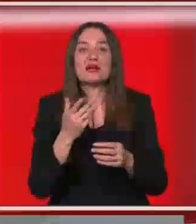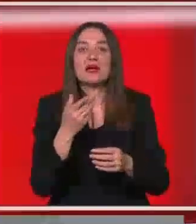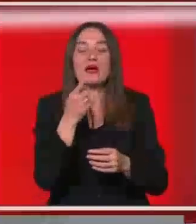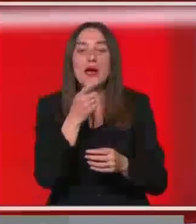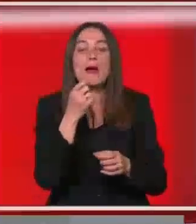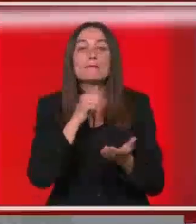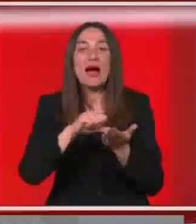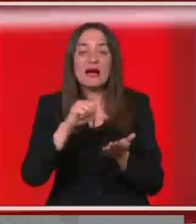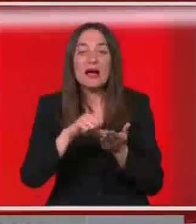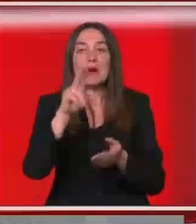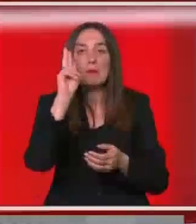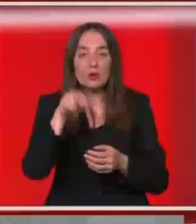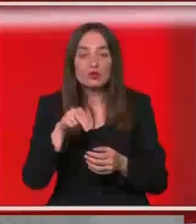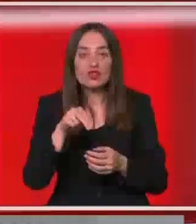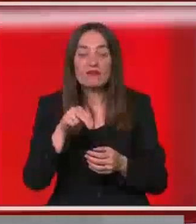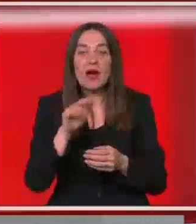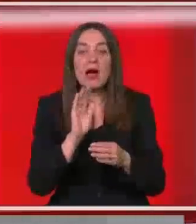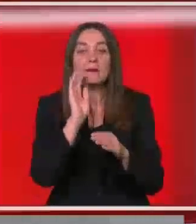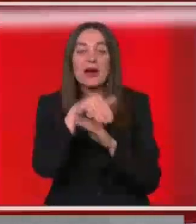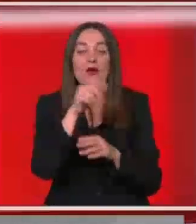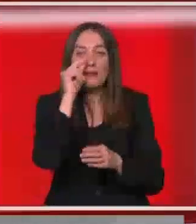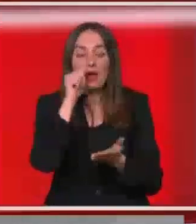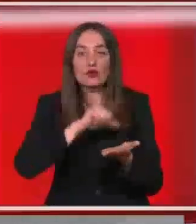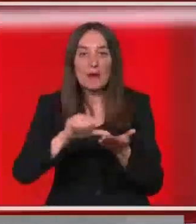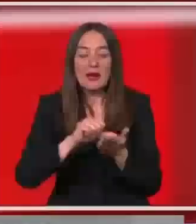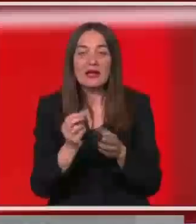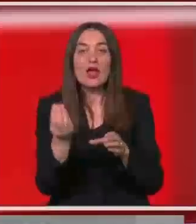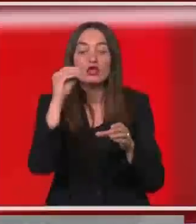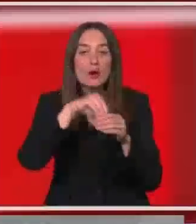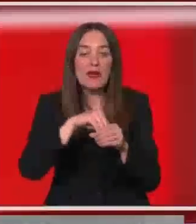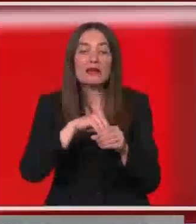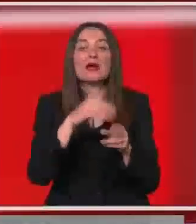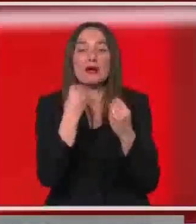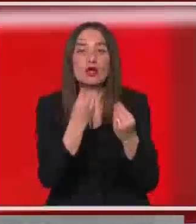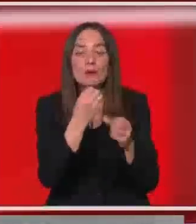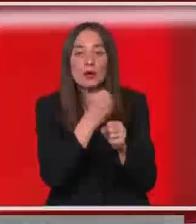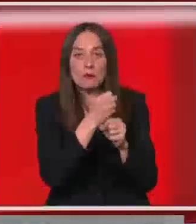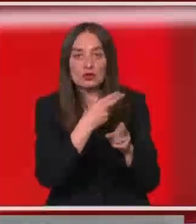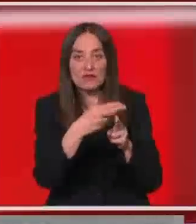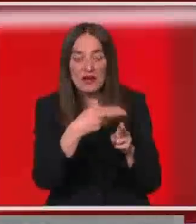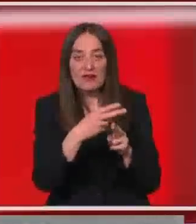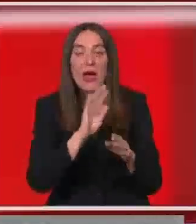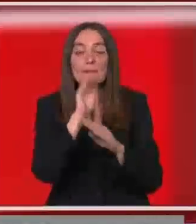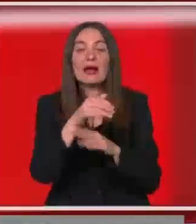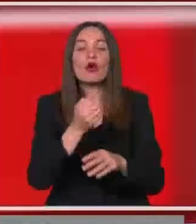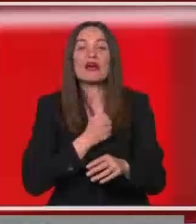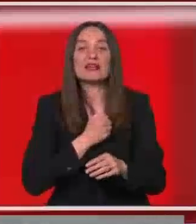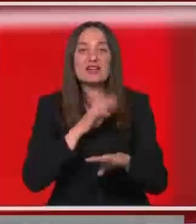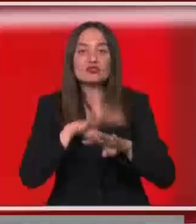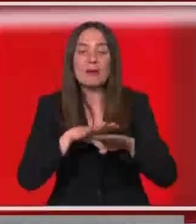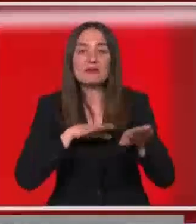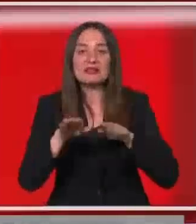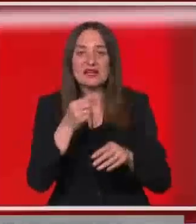gde se bankama omogućava preko Narodne banke dodatak likvidnosti, a preko garancijske šeme